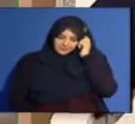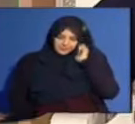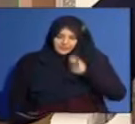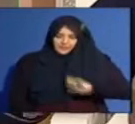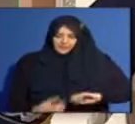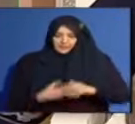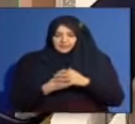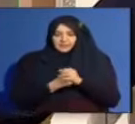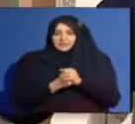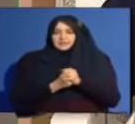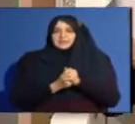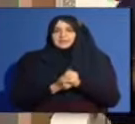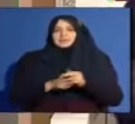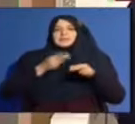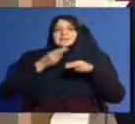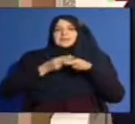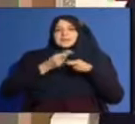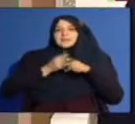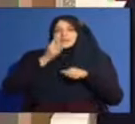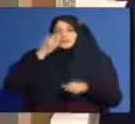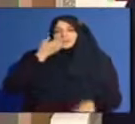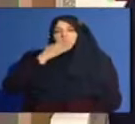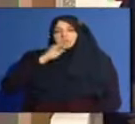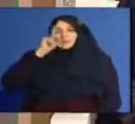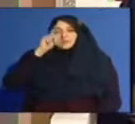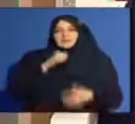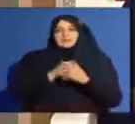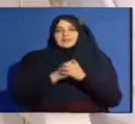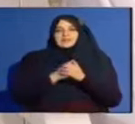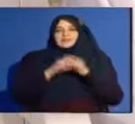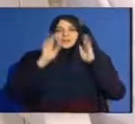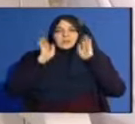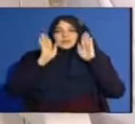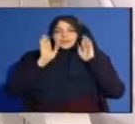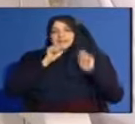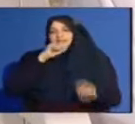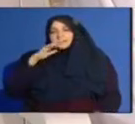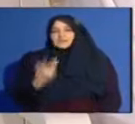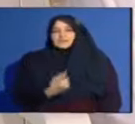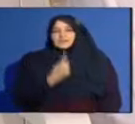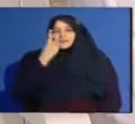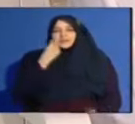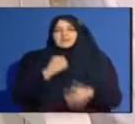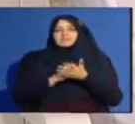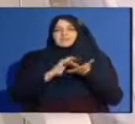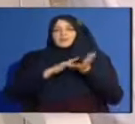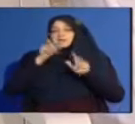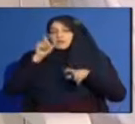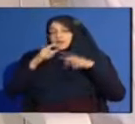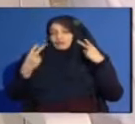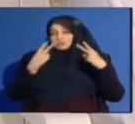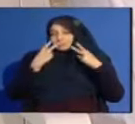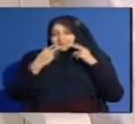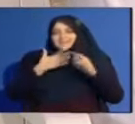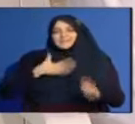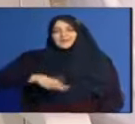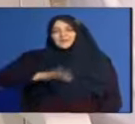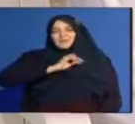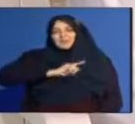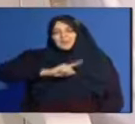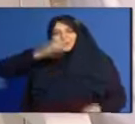تفضل نجات. بسم الله والحمد لله، والصلاة والسلام على رسول الله. معاشر المشاهدين الكرام، السلام عليكم ورحمة